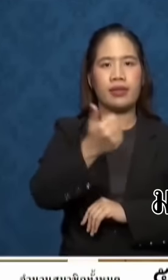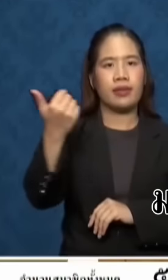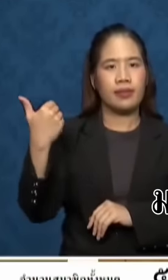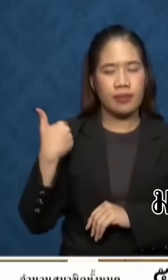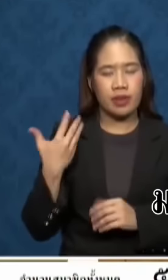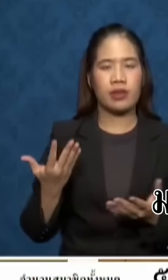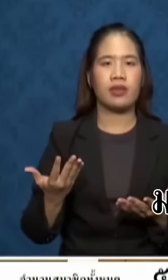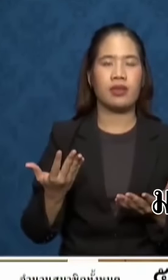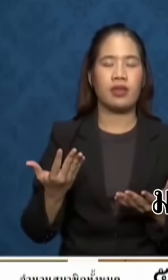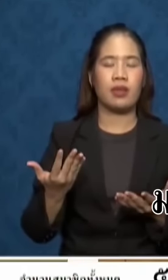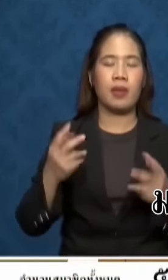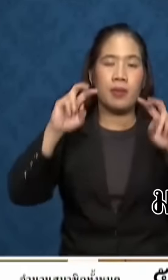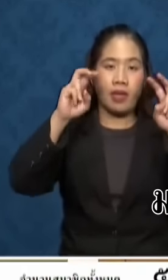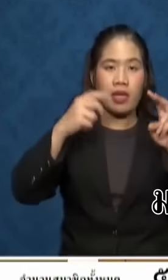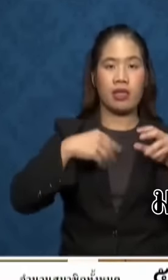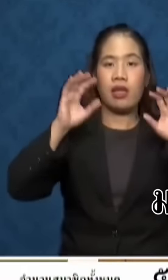เป็เรื่ที่ร ghost dependent